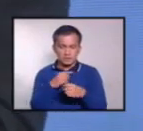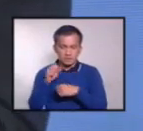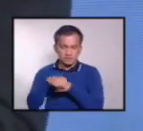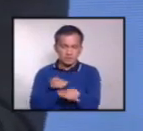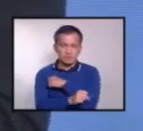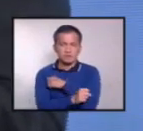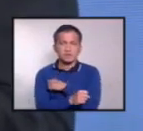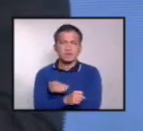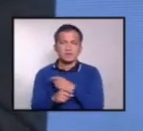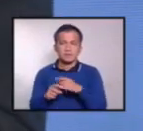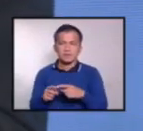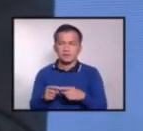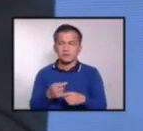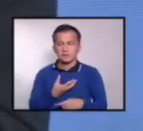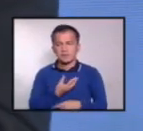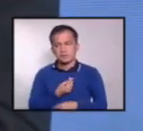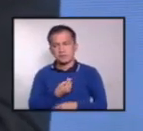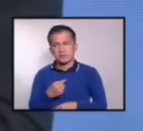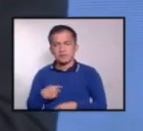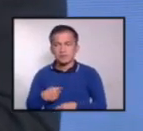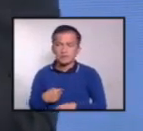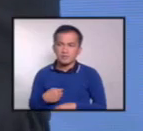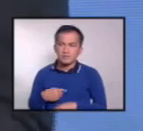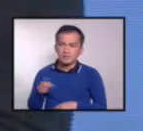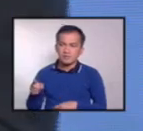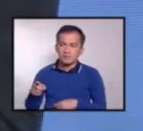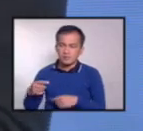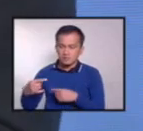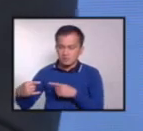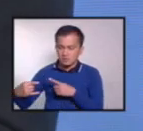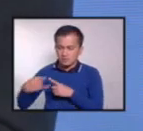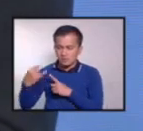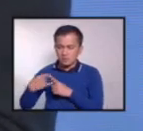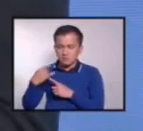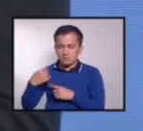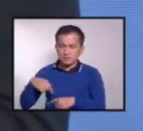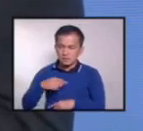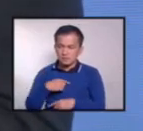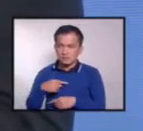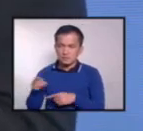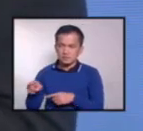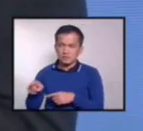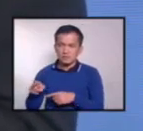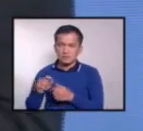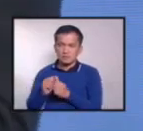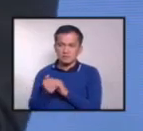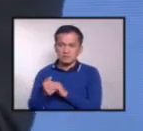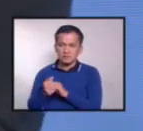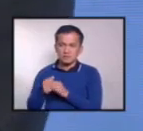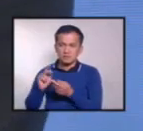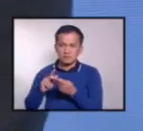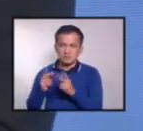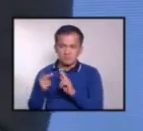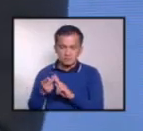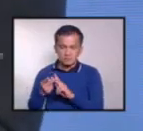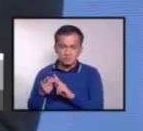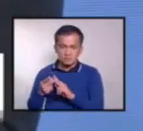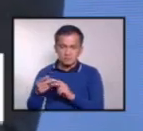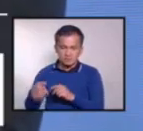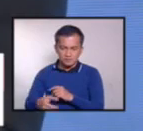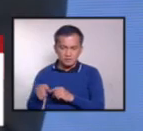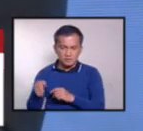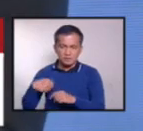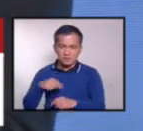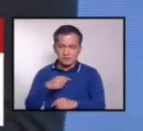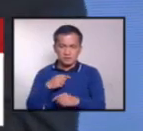Pero kinakabahan ako kapag yung nambubuli sa atin, yung pa yung magiging kapartner natin sa pagkuha ng